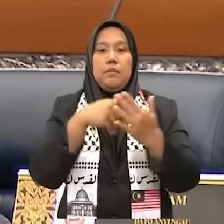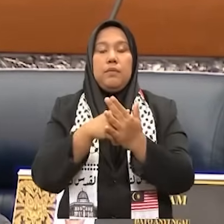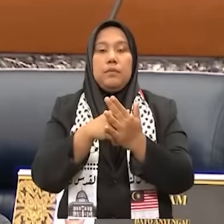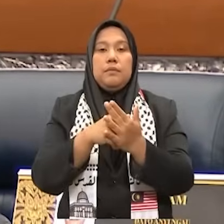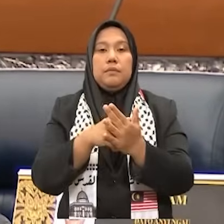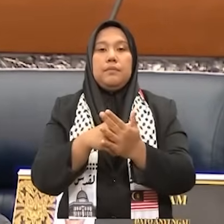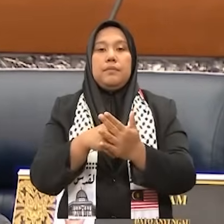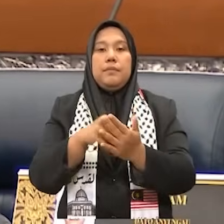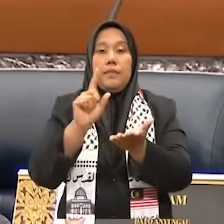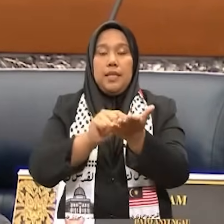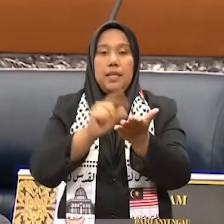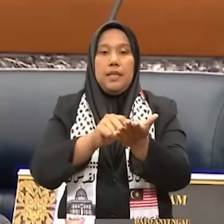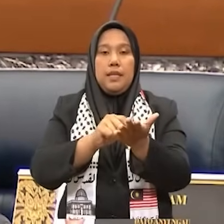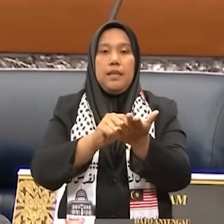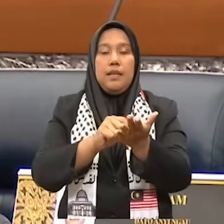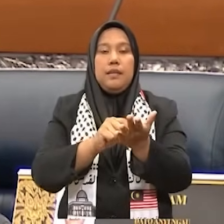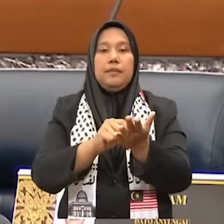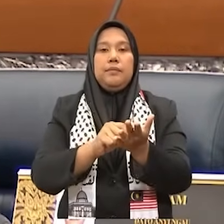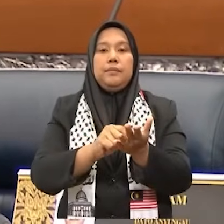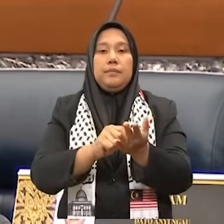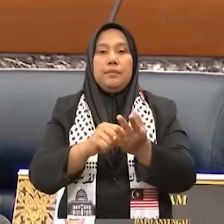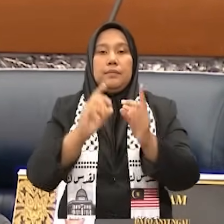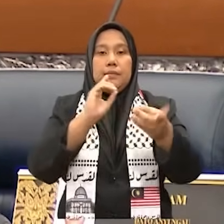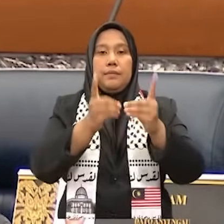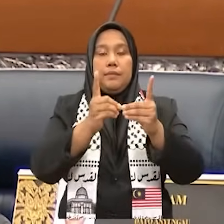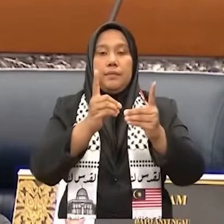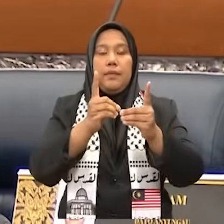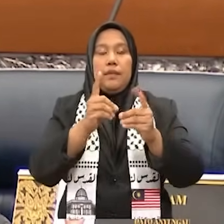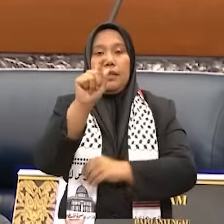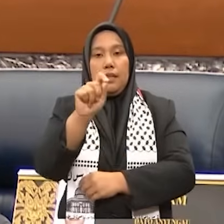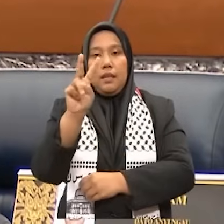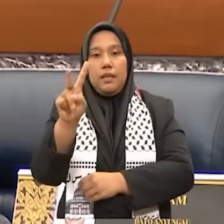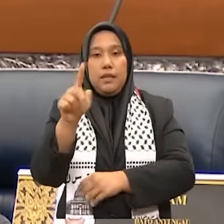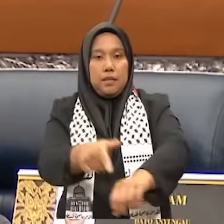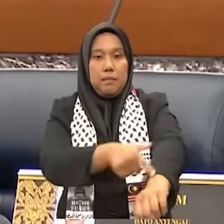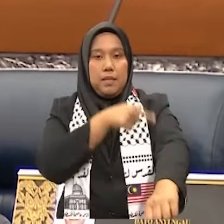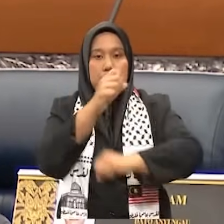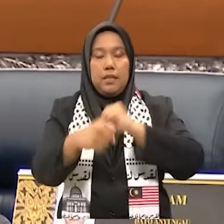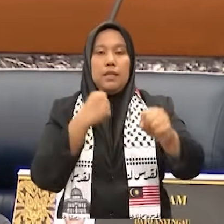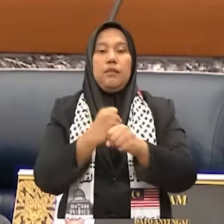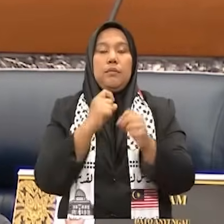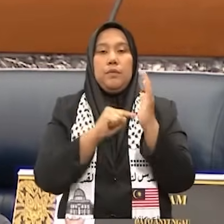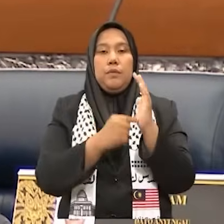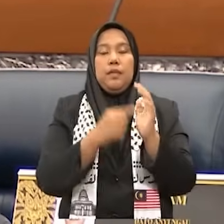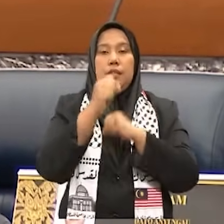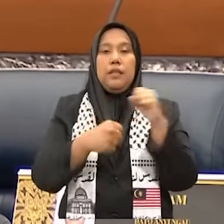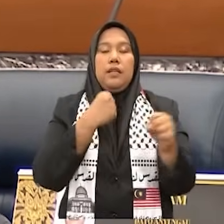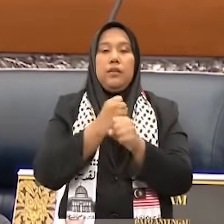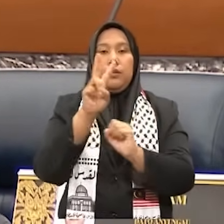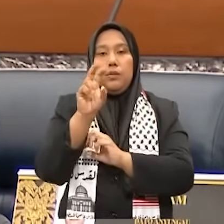cetak, media digital dan juga media televisyen sepanjang tahun sejak tahun 2020 hingga